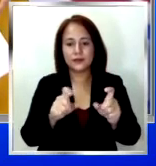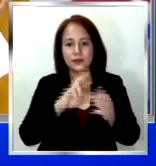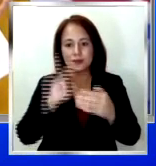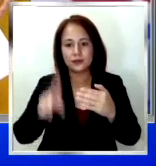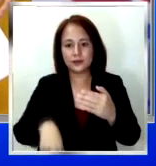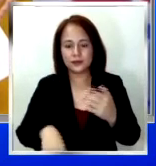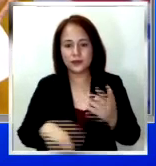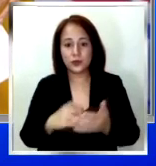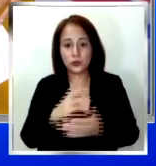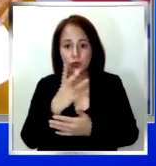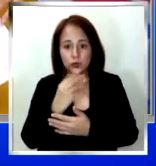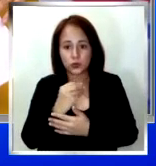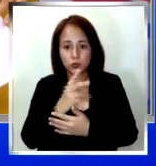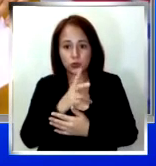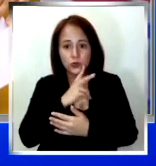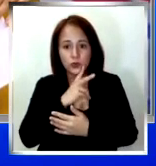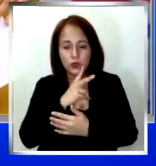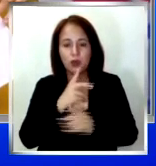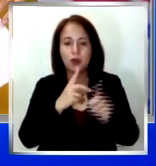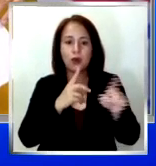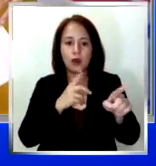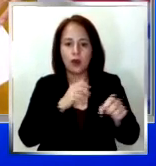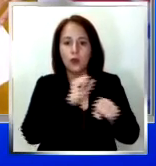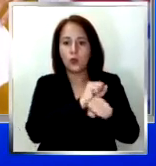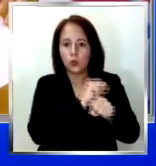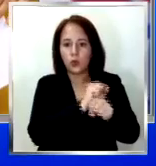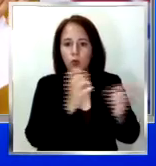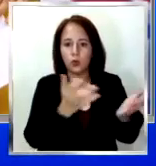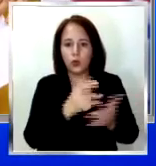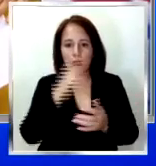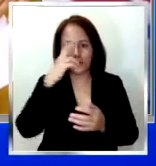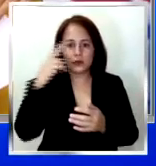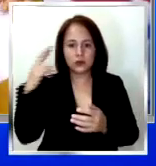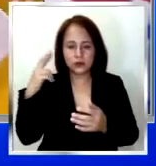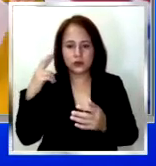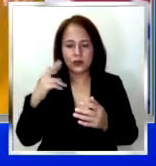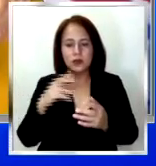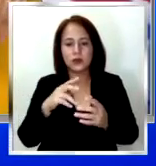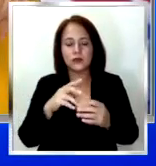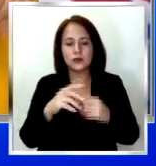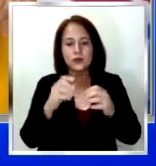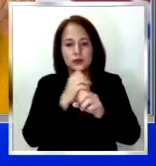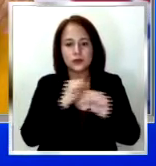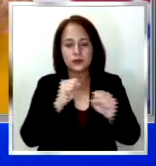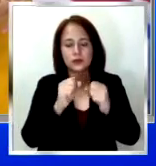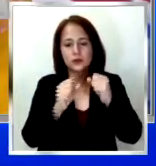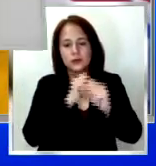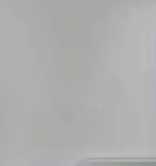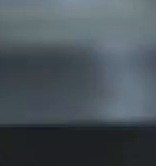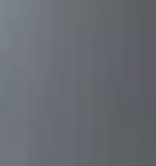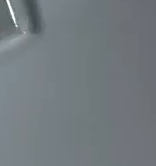suspect, mga kawanipa man din ng Rizal Provincial Security Division. Nakatutok si Leigh Alves.